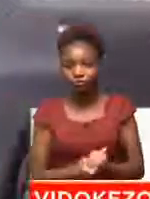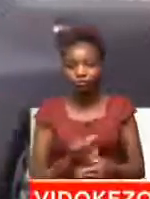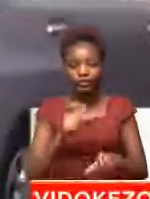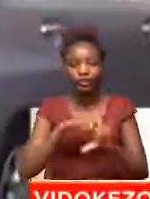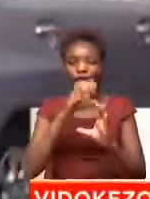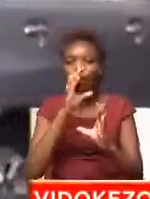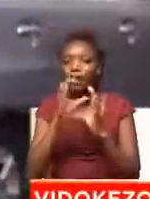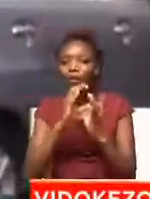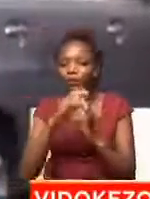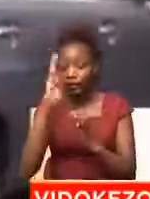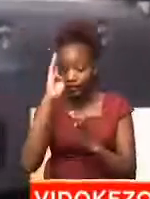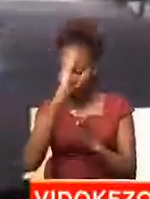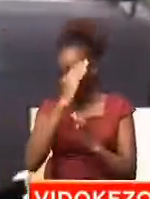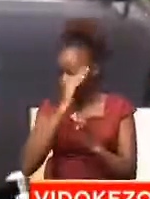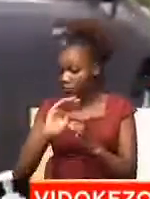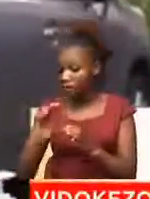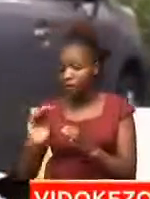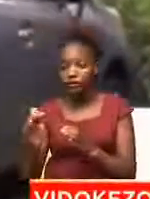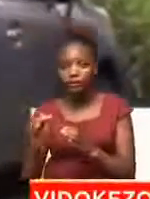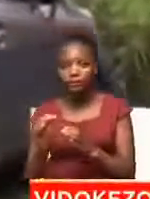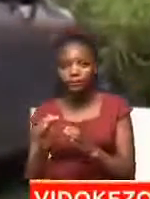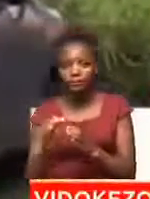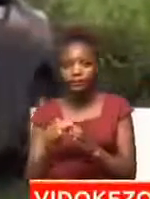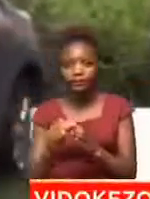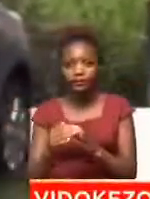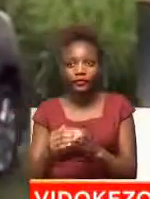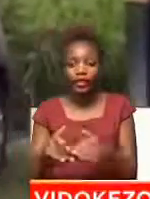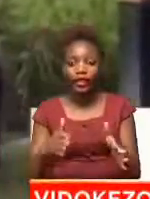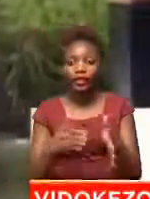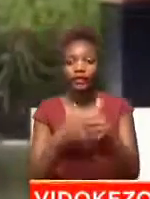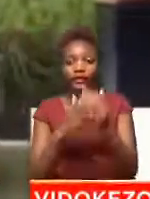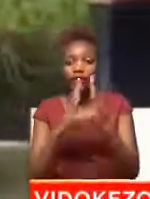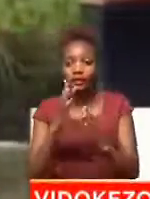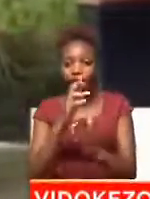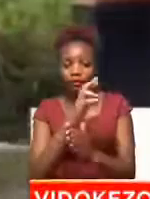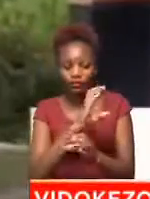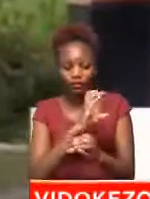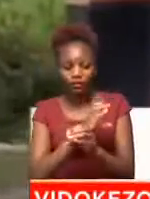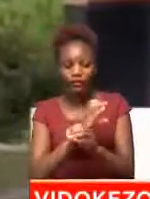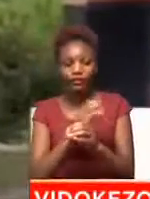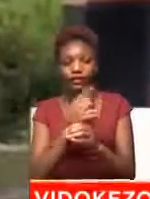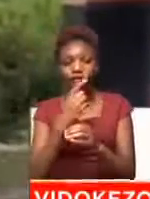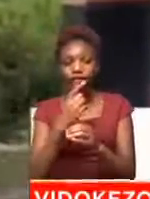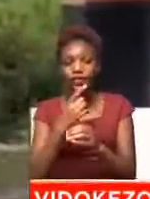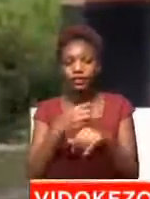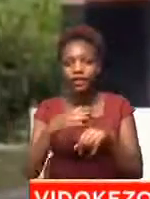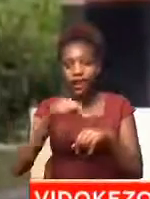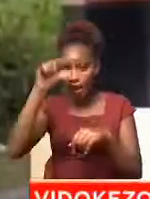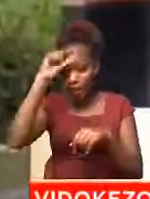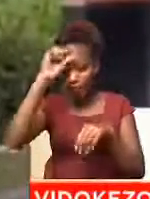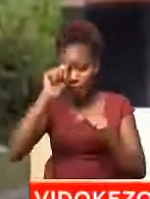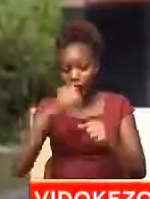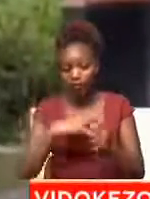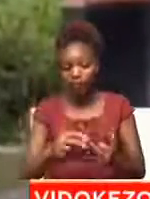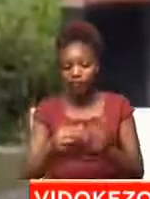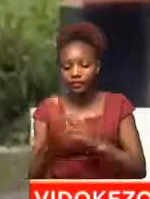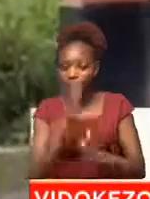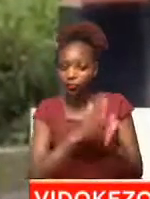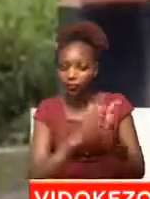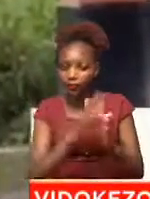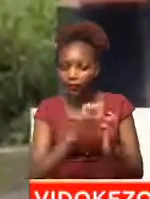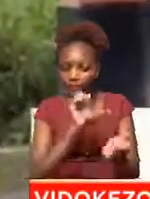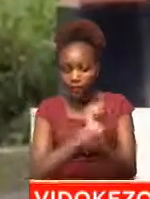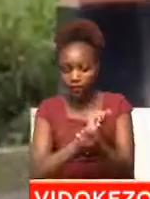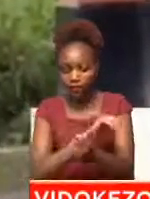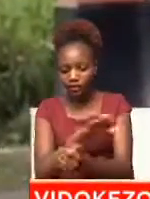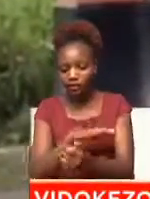Mjini Bungoma, Askofu Ignatius Wanjala amearifu kuwa ipo haja ya serikali kuvalia njuga tishio la homa kali ya corona kuingia kwenye magereza na